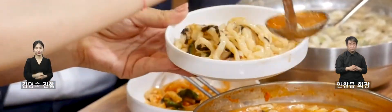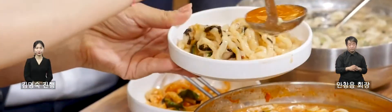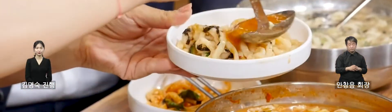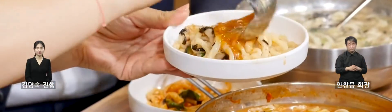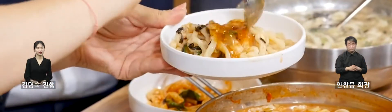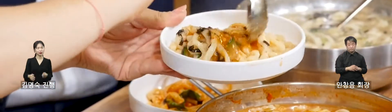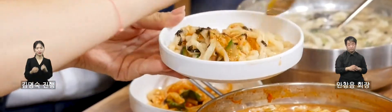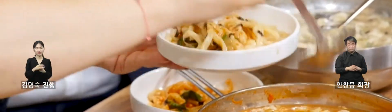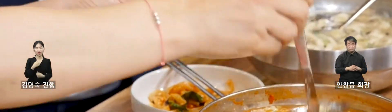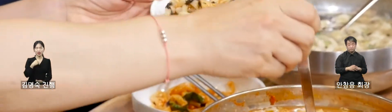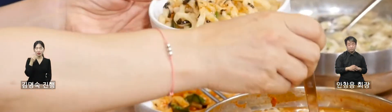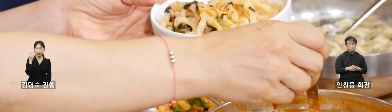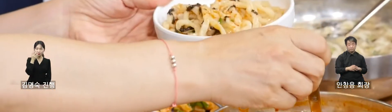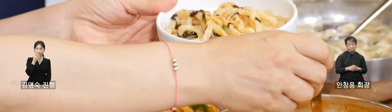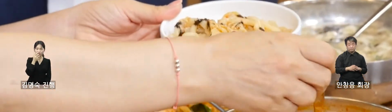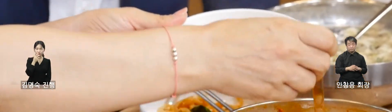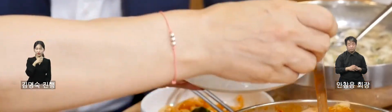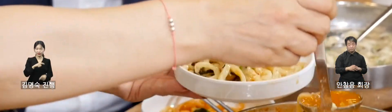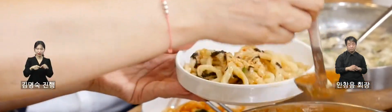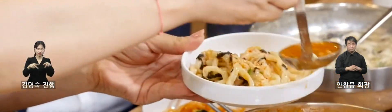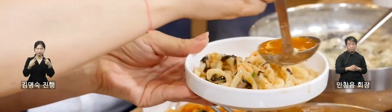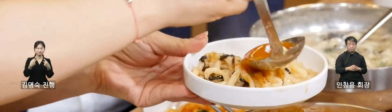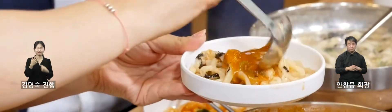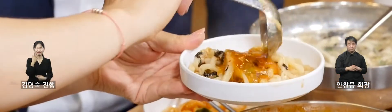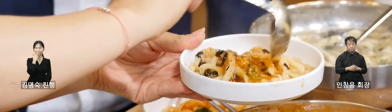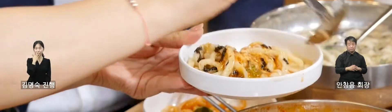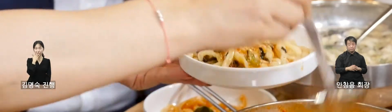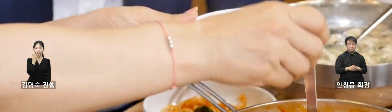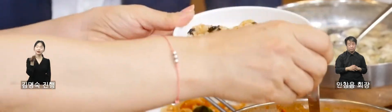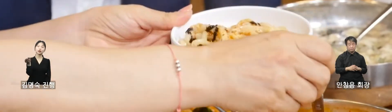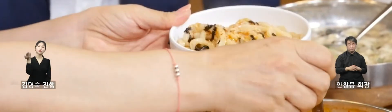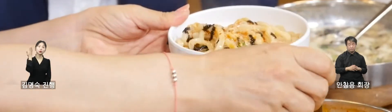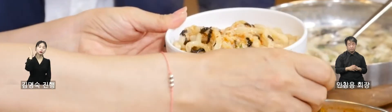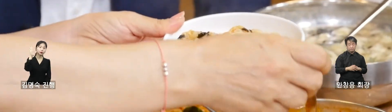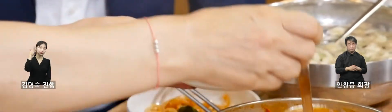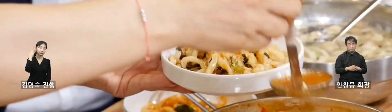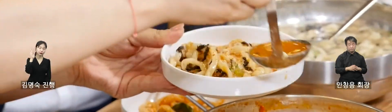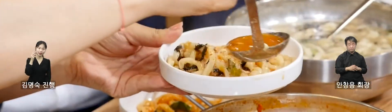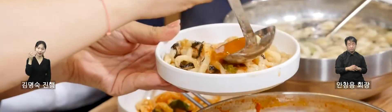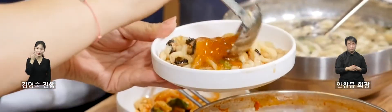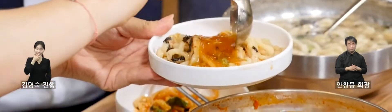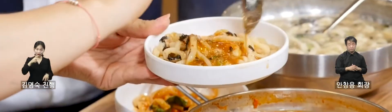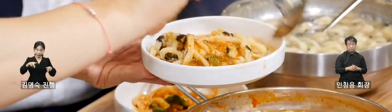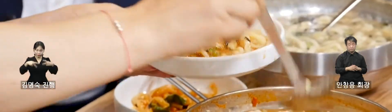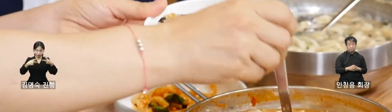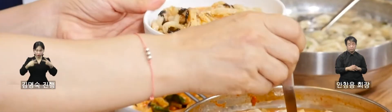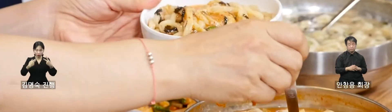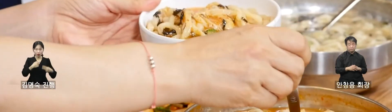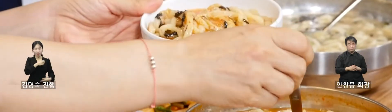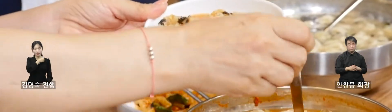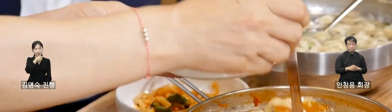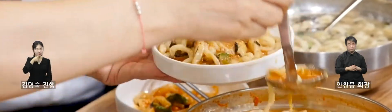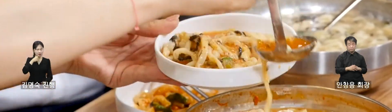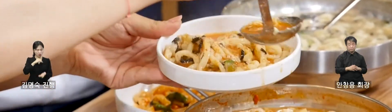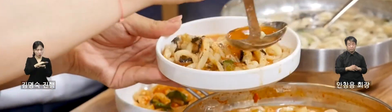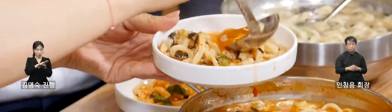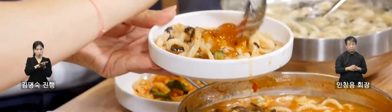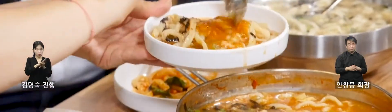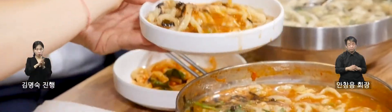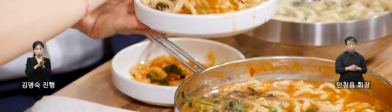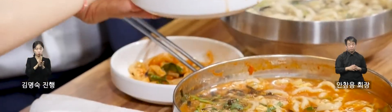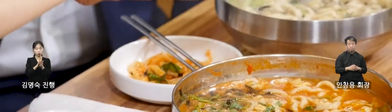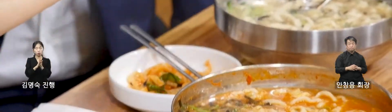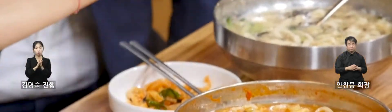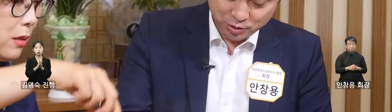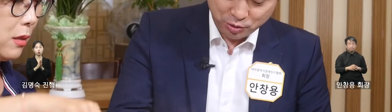별로 얼큰 칼국수를 별로 좋아하진 않았는데 최근에는 이 얼큰 칼국수 맛이 많이 좋아졌더라고요.